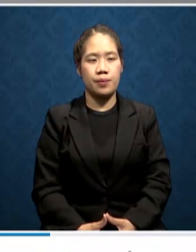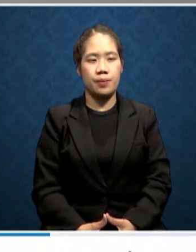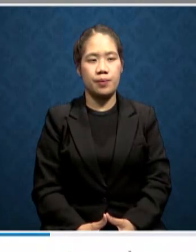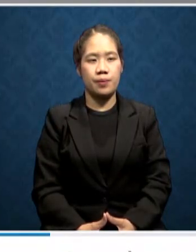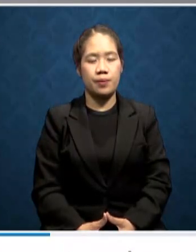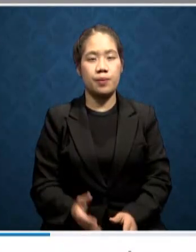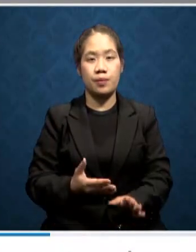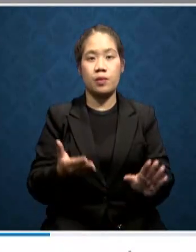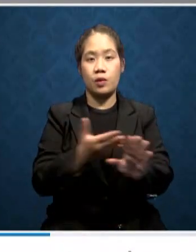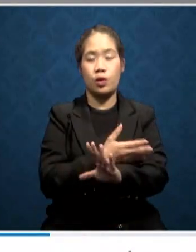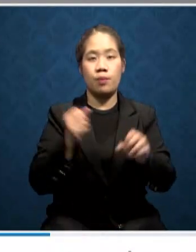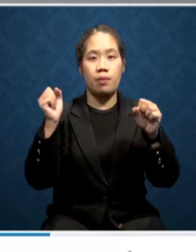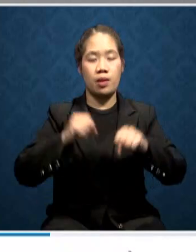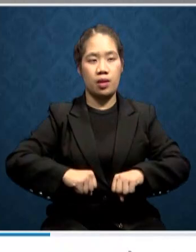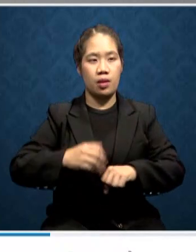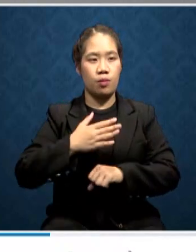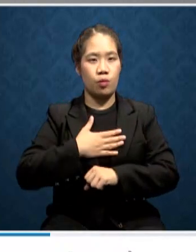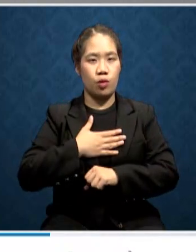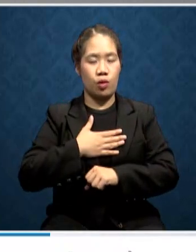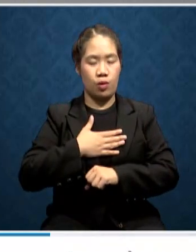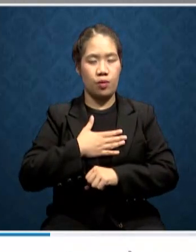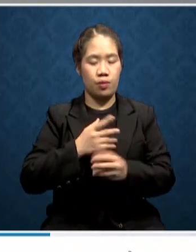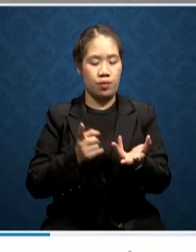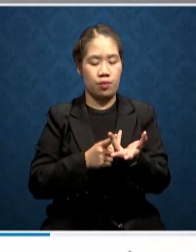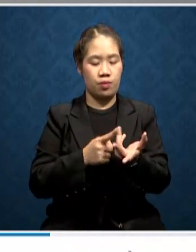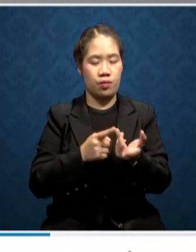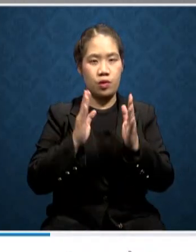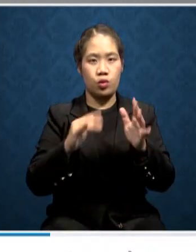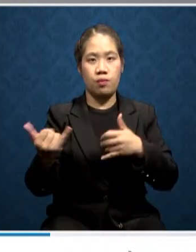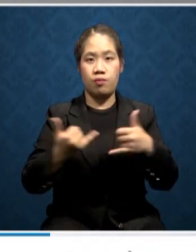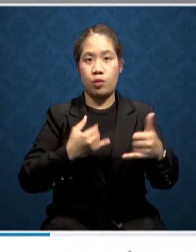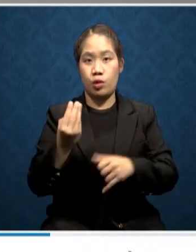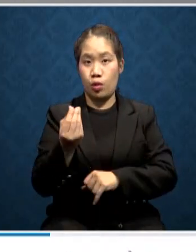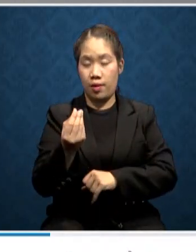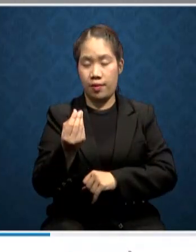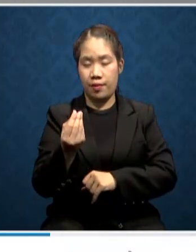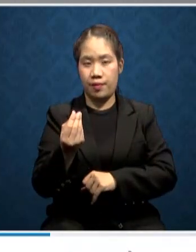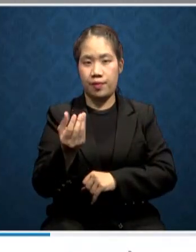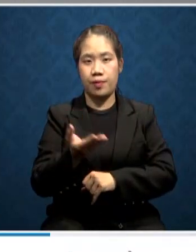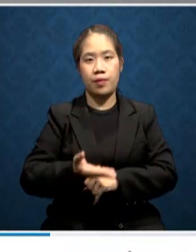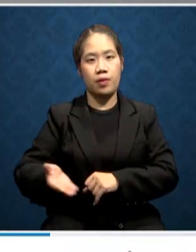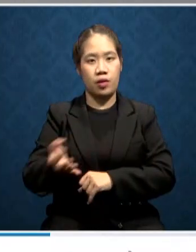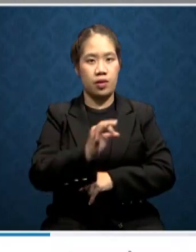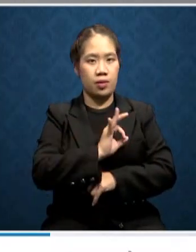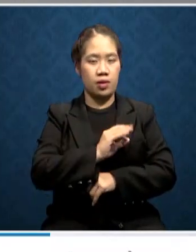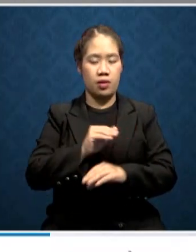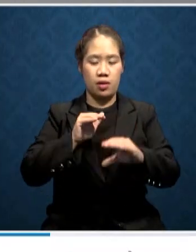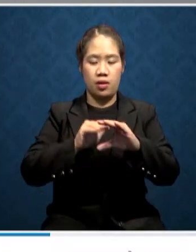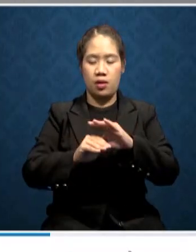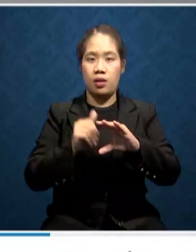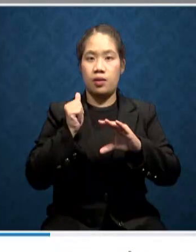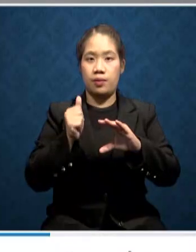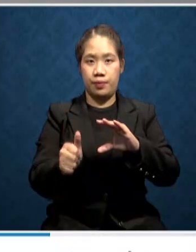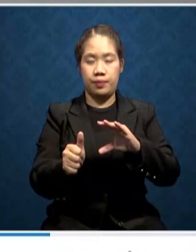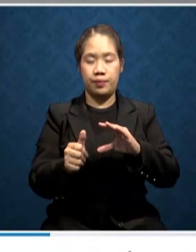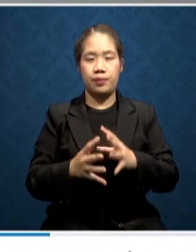ก่อนลงมตินะครับผมขอตรวจสอบองค์ประชุมก่อนครับนะครับขอให้ท่านสมาชิกเสียบบัตรลงคะแน